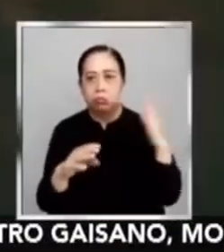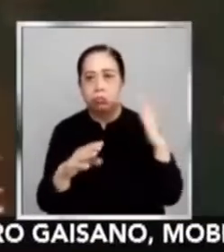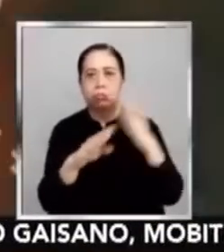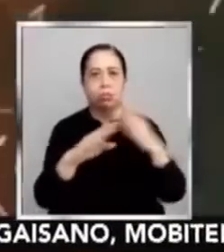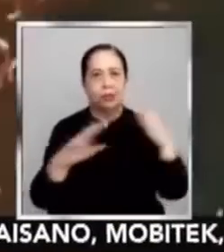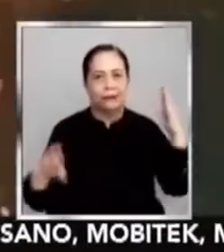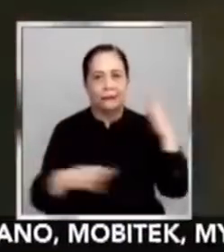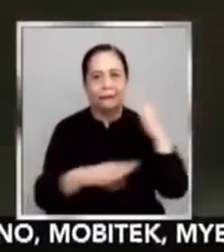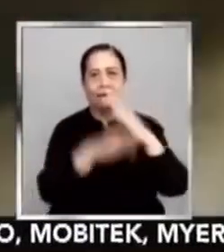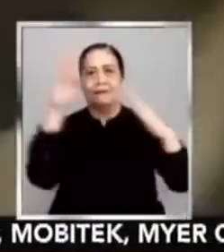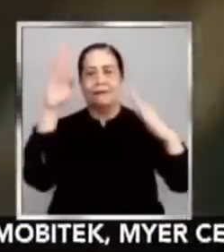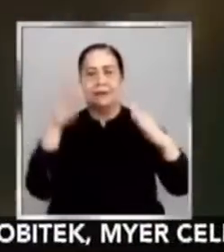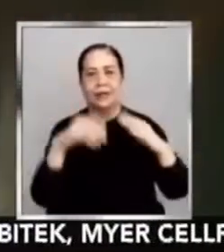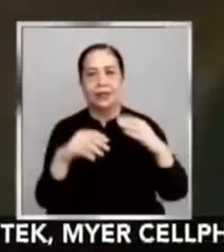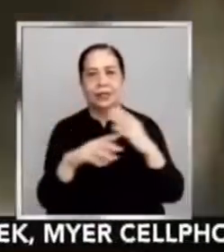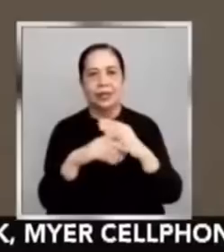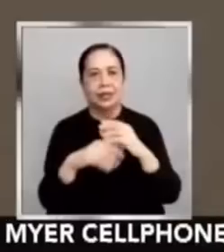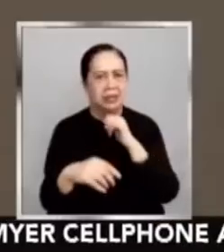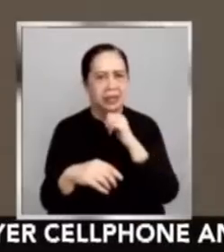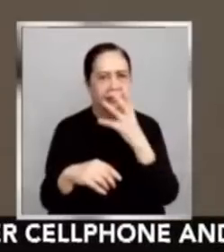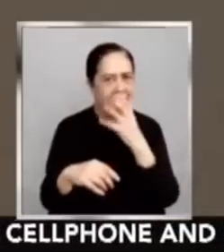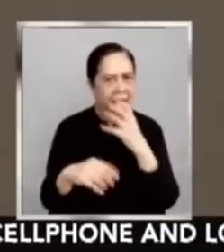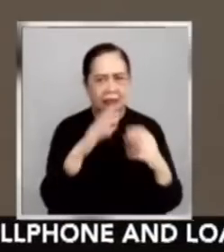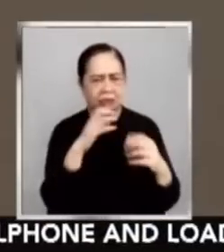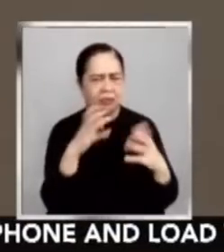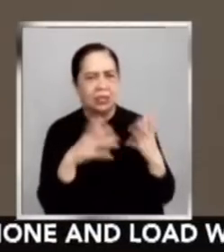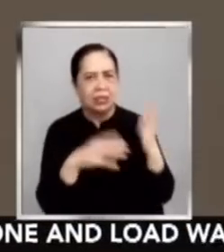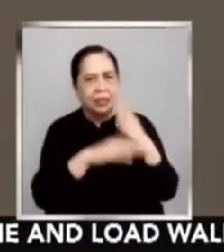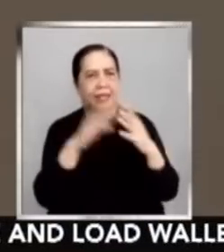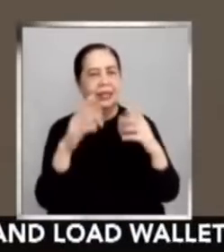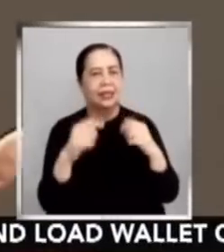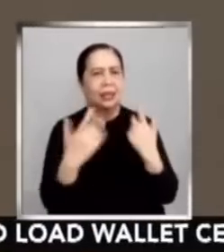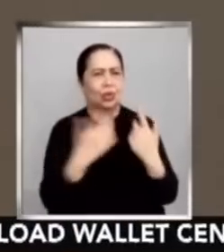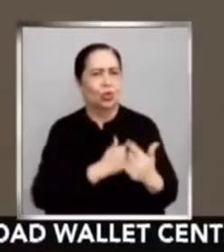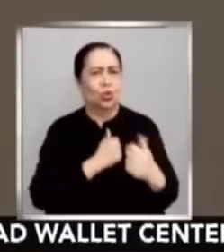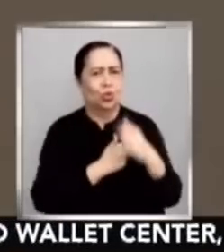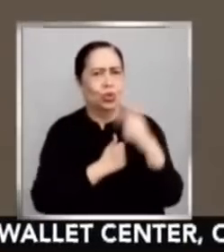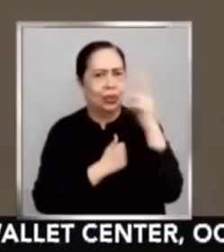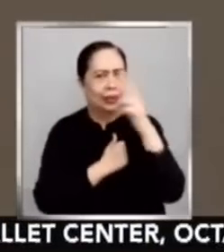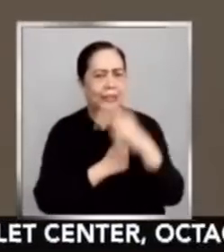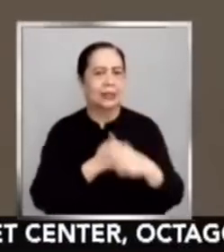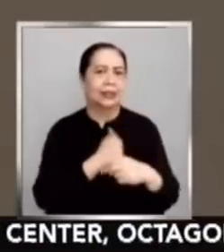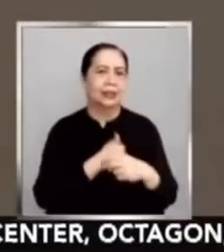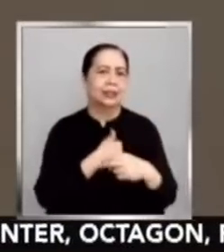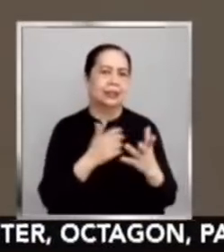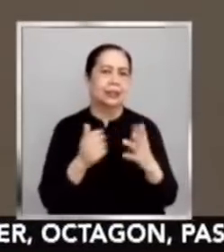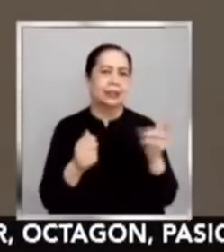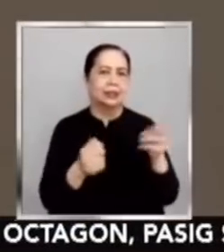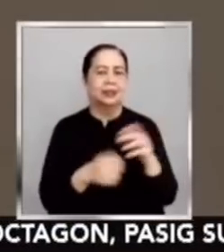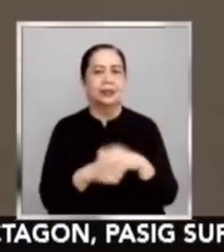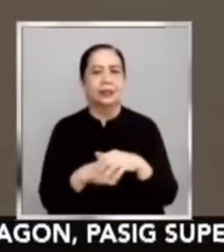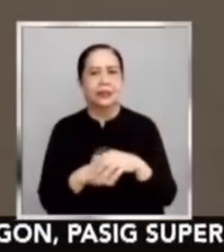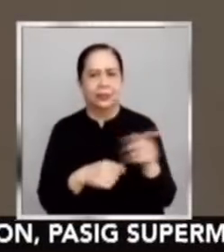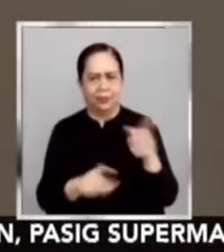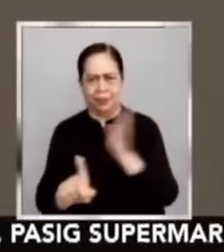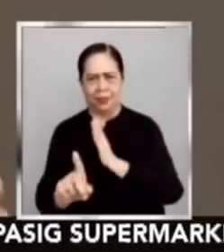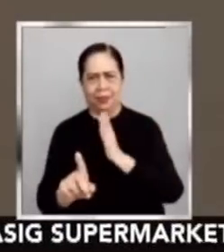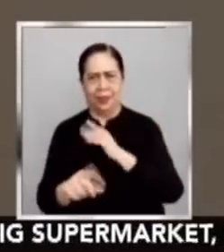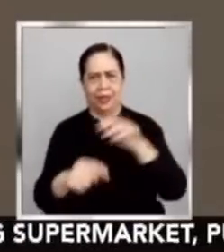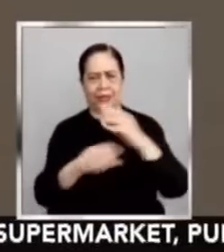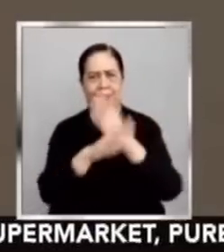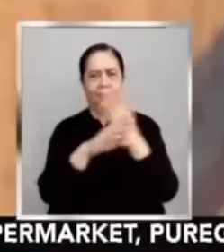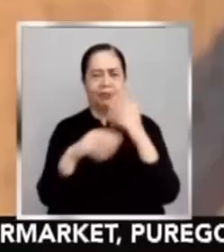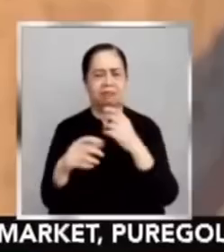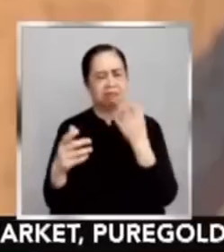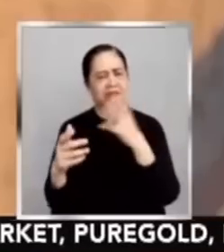naman kayo kakapikunan sa ganun. Hindi naman, parang siyempre nag-apologize ako kay Miguel. And kay Miguel, si Miguel sobrang mabait yun and wala sa kanya,